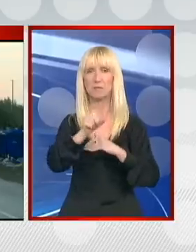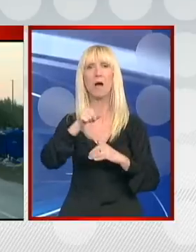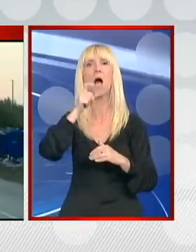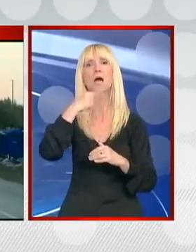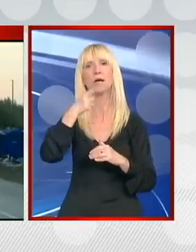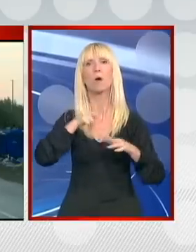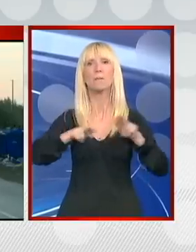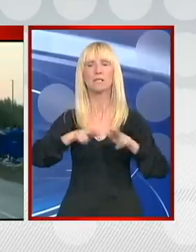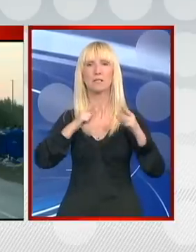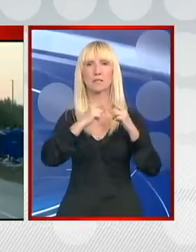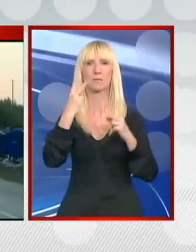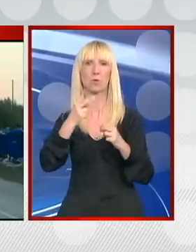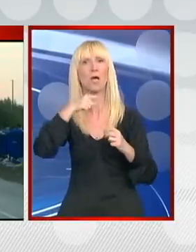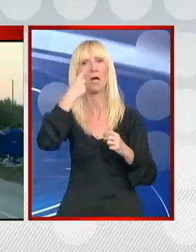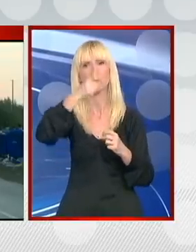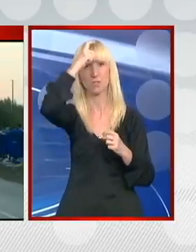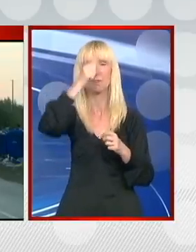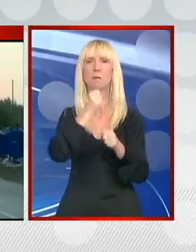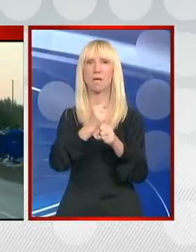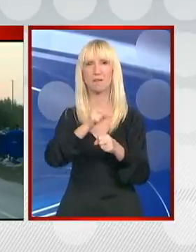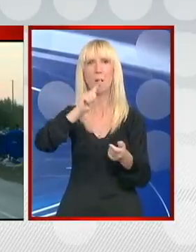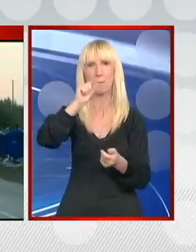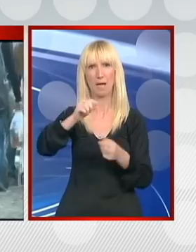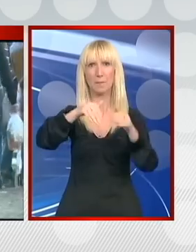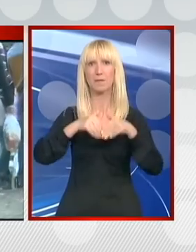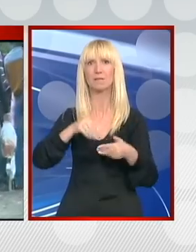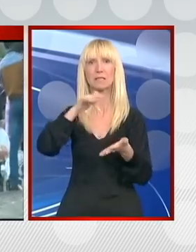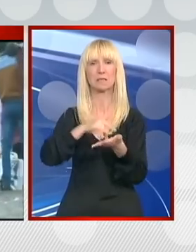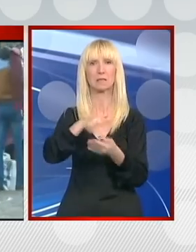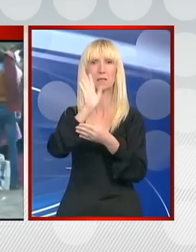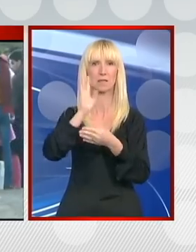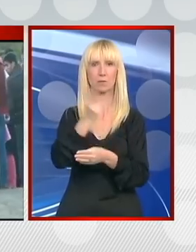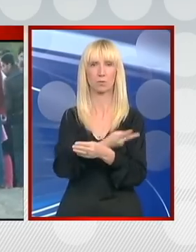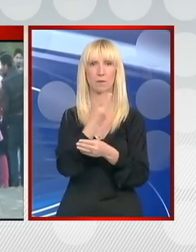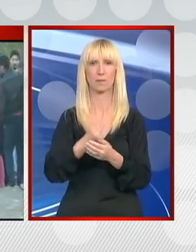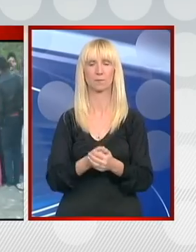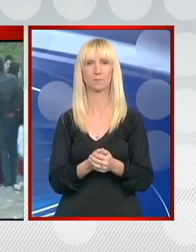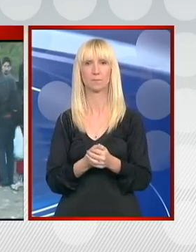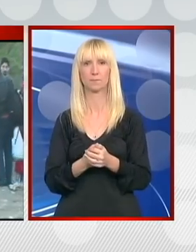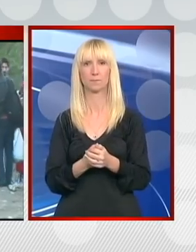dodao da Srbija pravi manje prihvatne centre na severu zemlje.